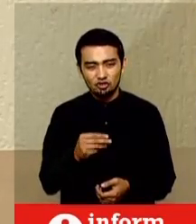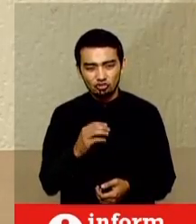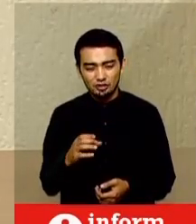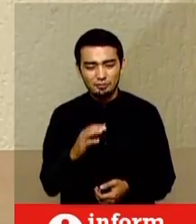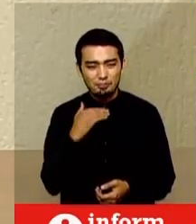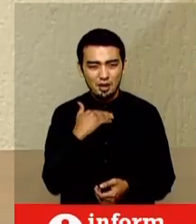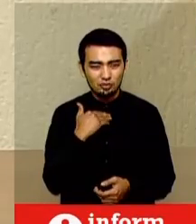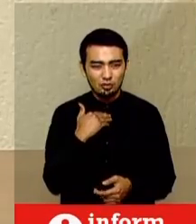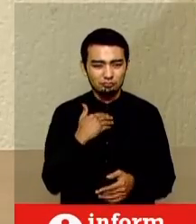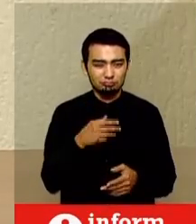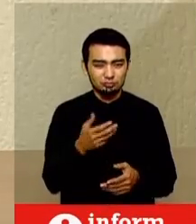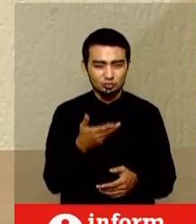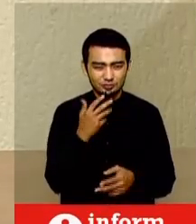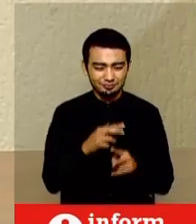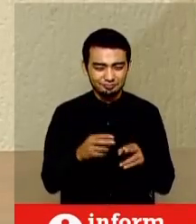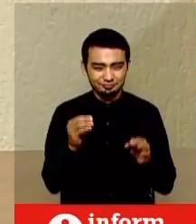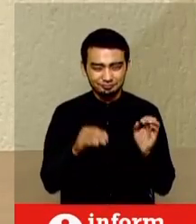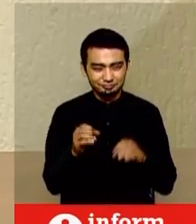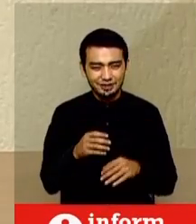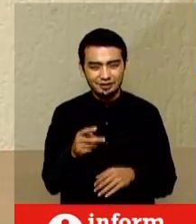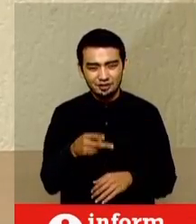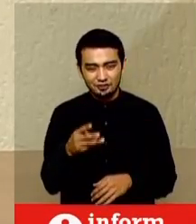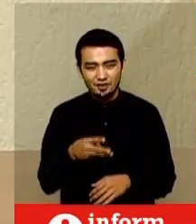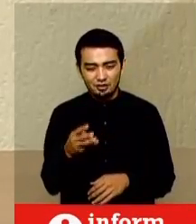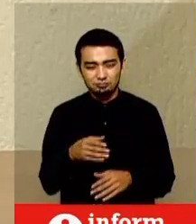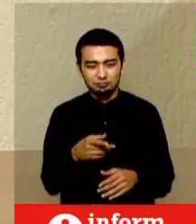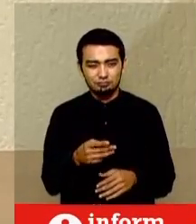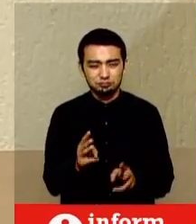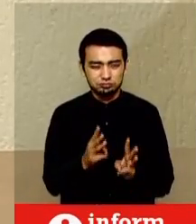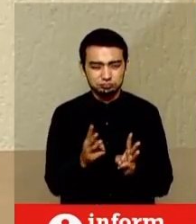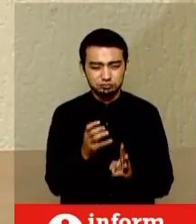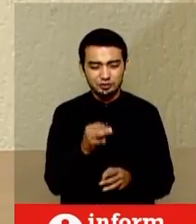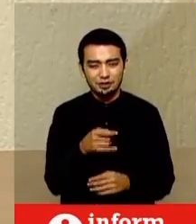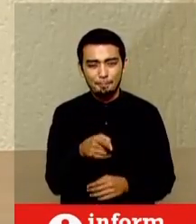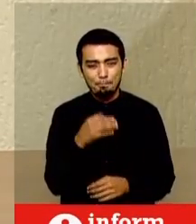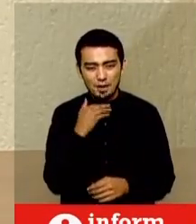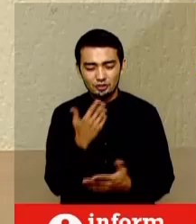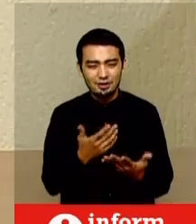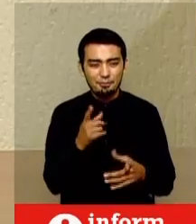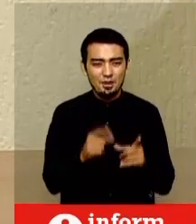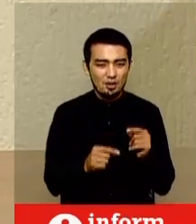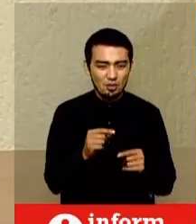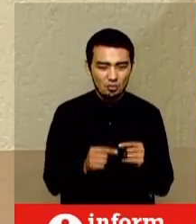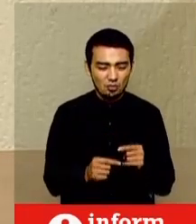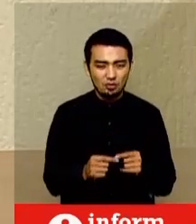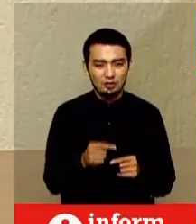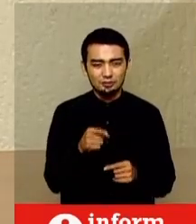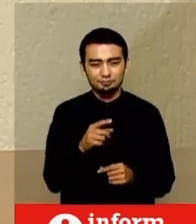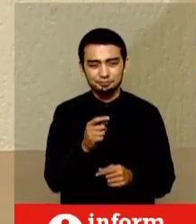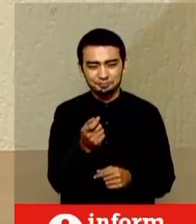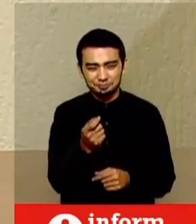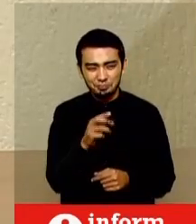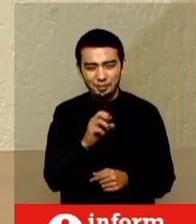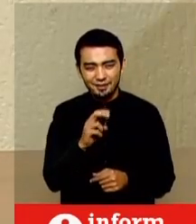мясо. Тогда в этом мясе или в этом молоке как бы микобактерии